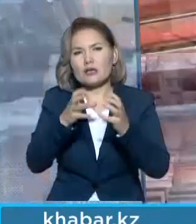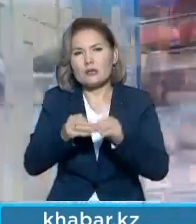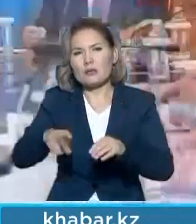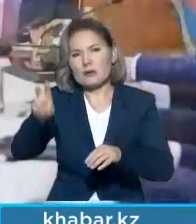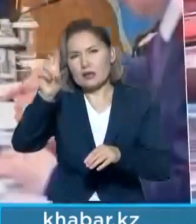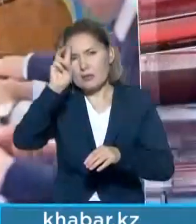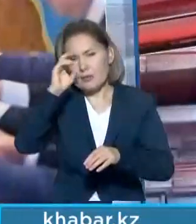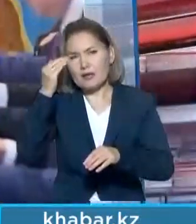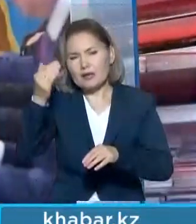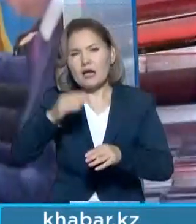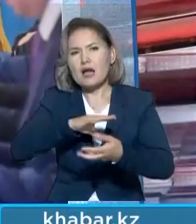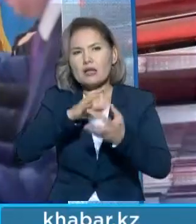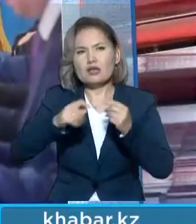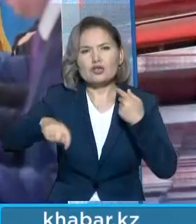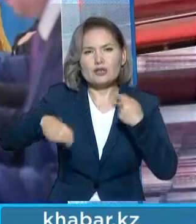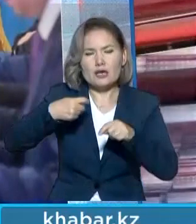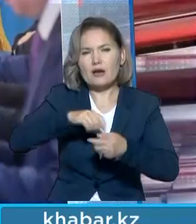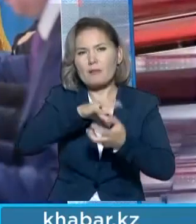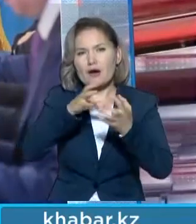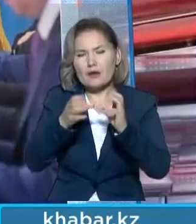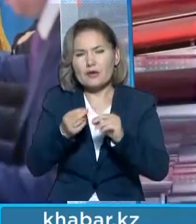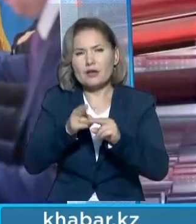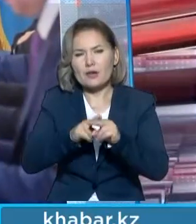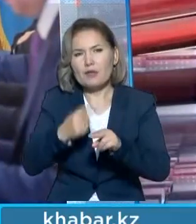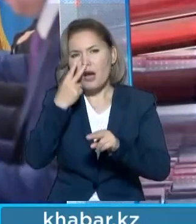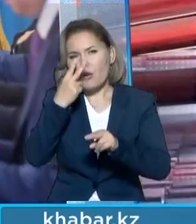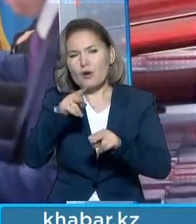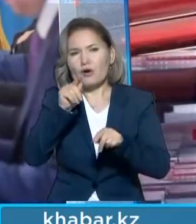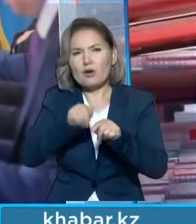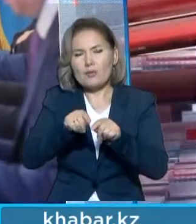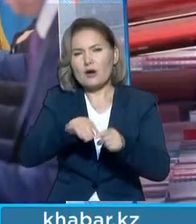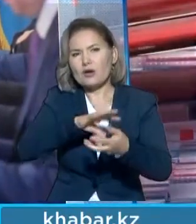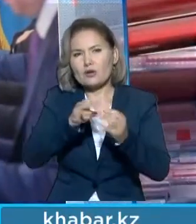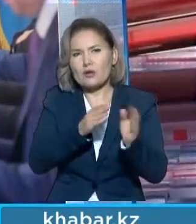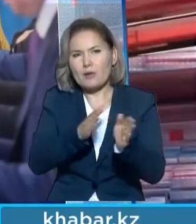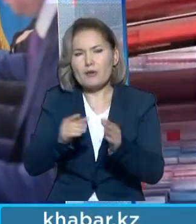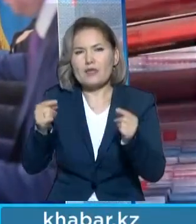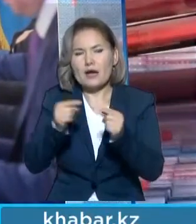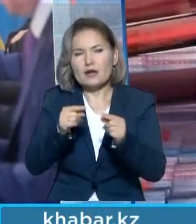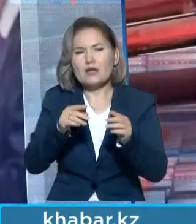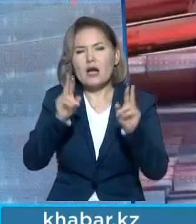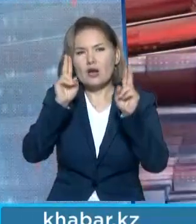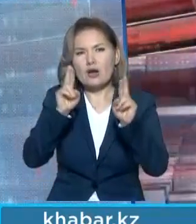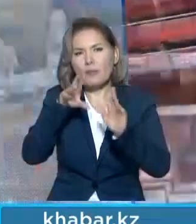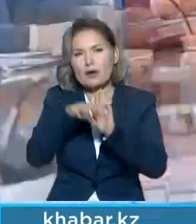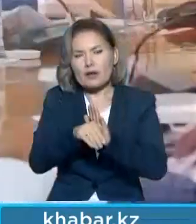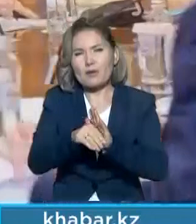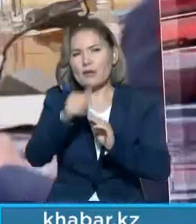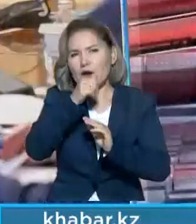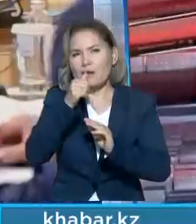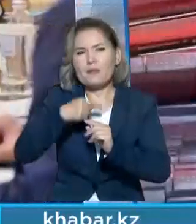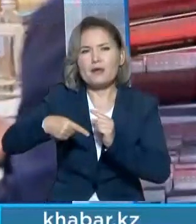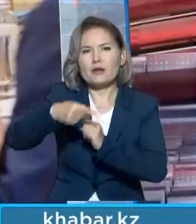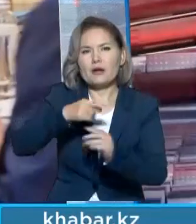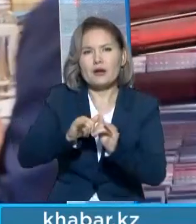орталықтағы және жергілікті деңгейдегі мемлекеттік шығындарды басымдықтарға қарай реттеудің нақты механизмін енгізу, сондай-ақ көлеңкелі